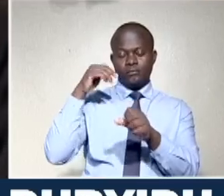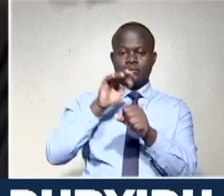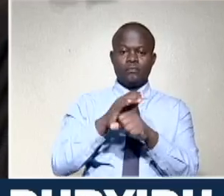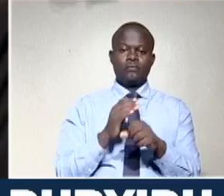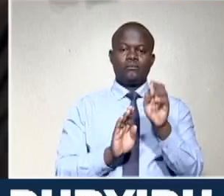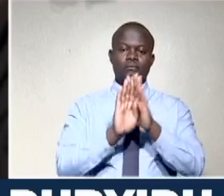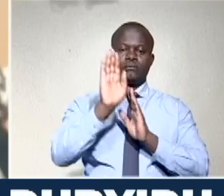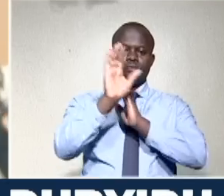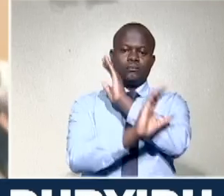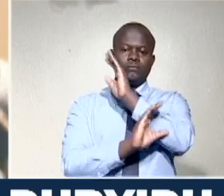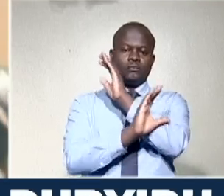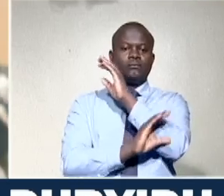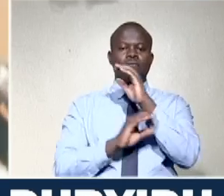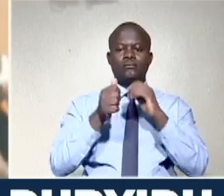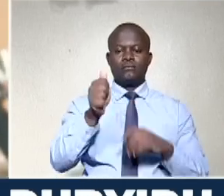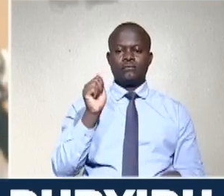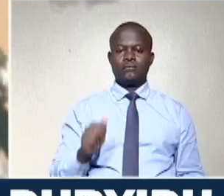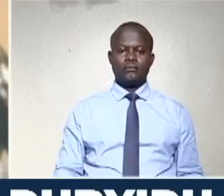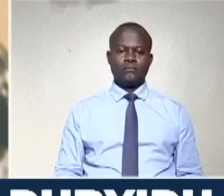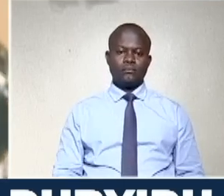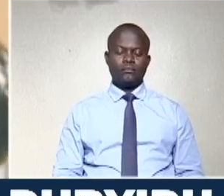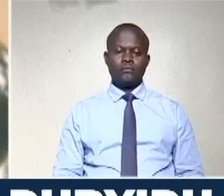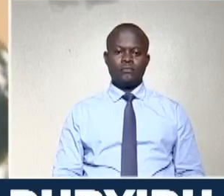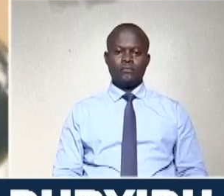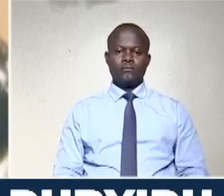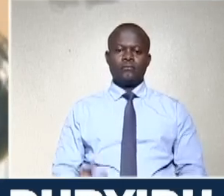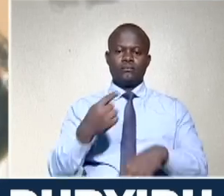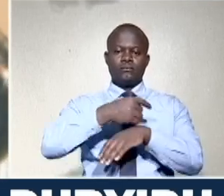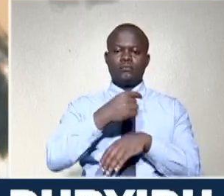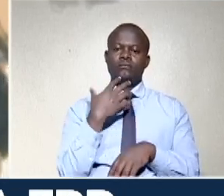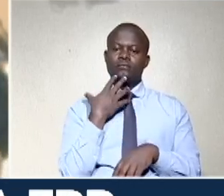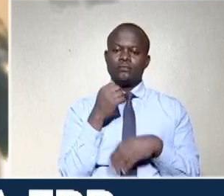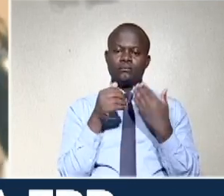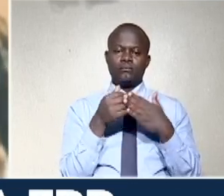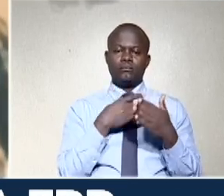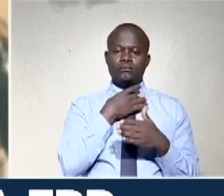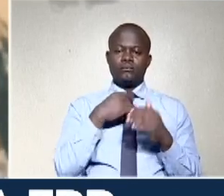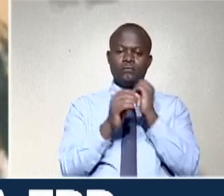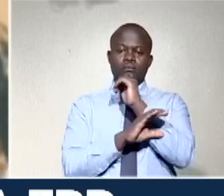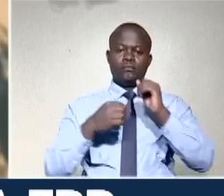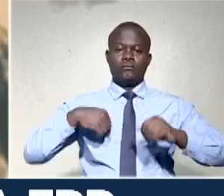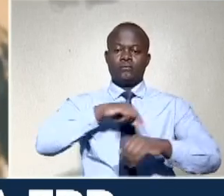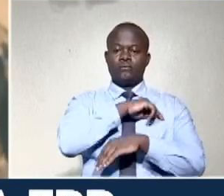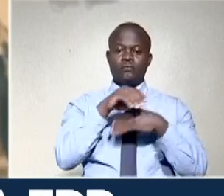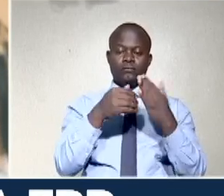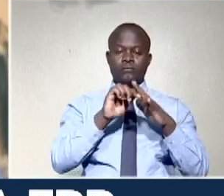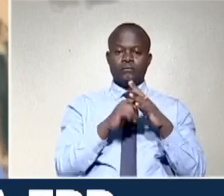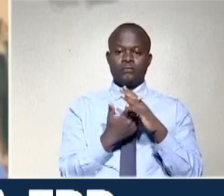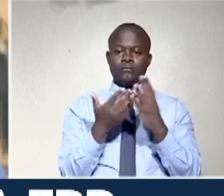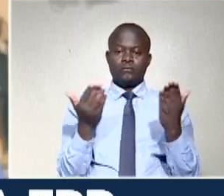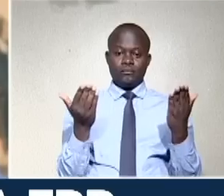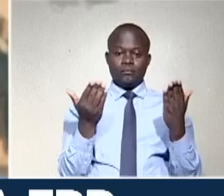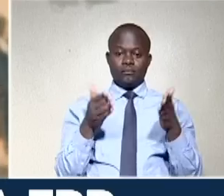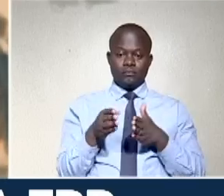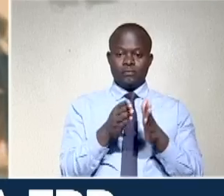iterambere ry'igihugu cyabo uyu ni umunsi wa gatanu turi gusura igihugu cyacu twahereye mu